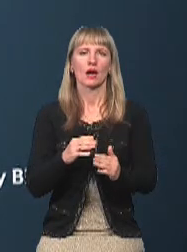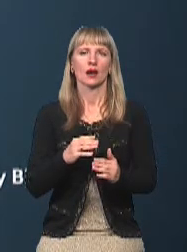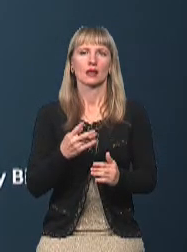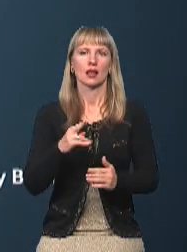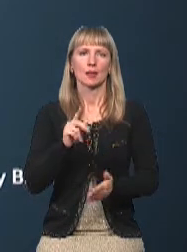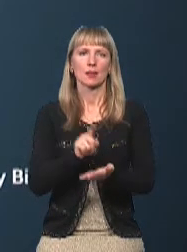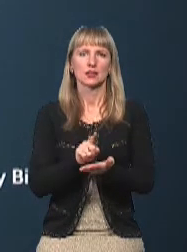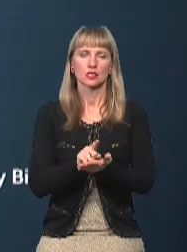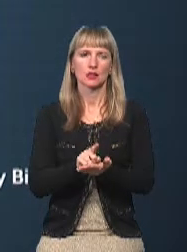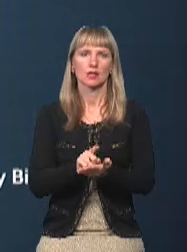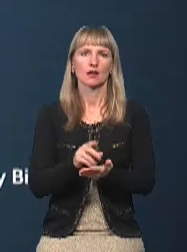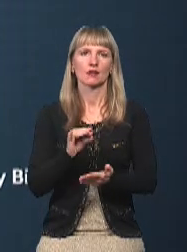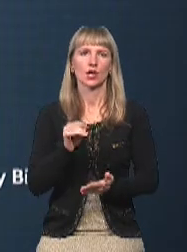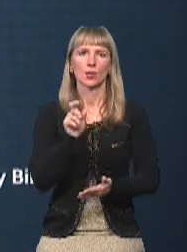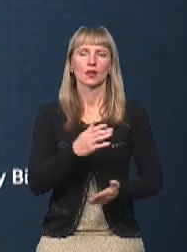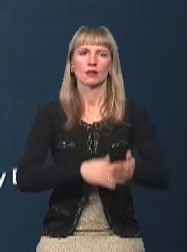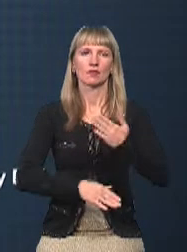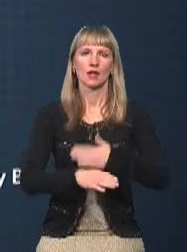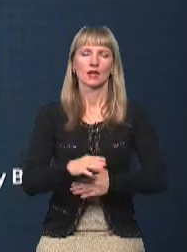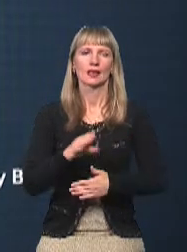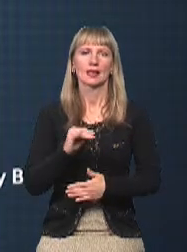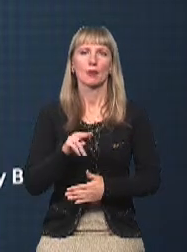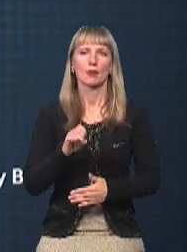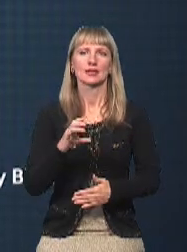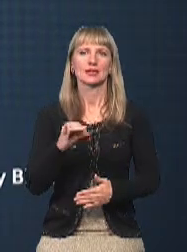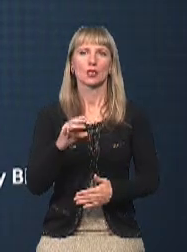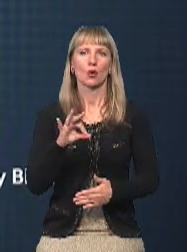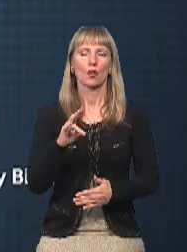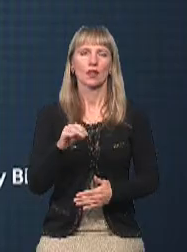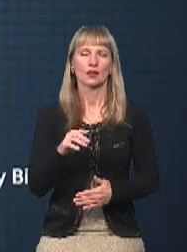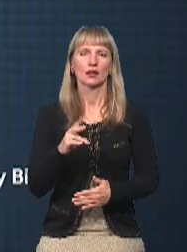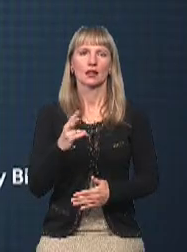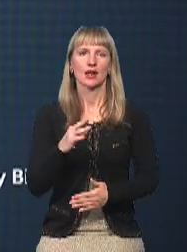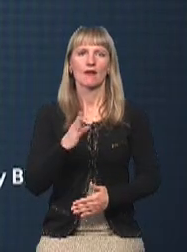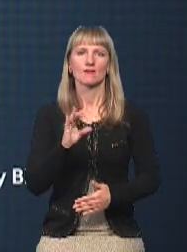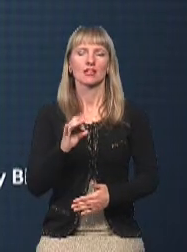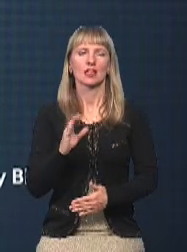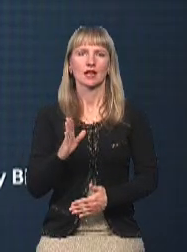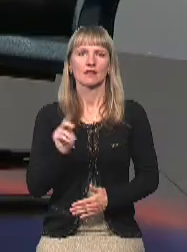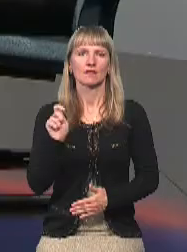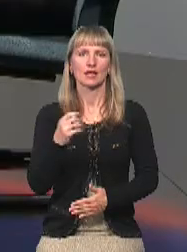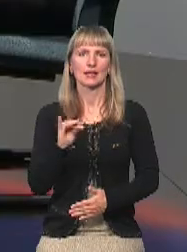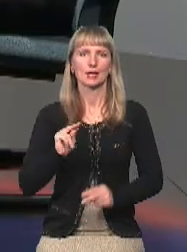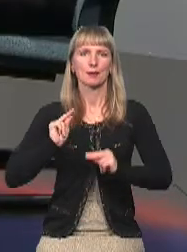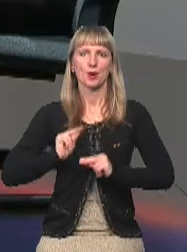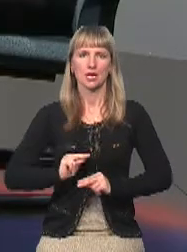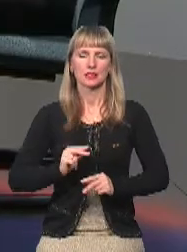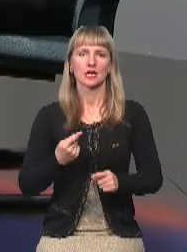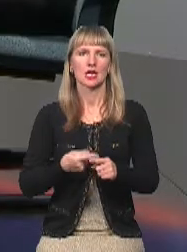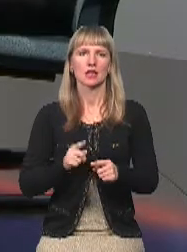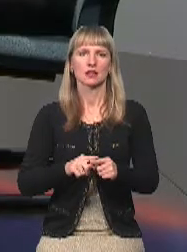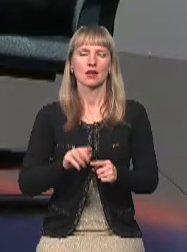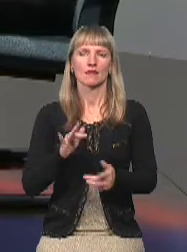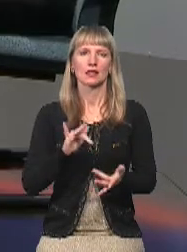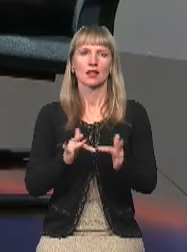та пансіонати для ветеранів війни і праці. Це інформація з інтернет-ресурсу Вікіпедія, яка